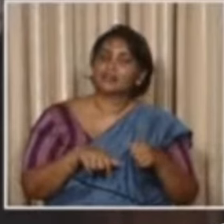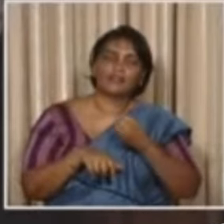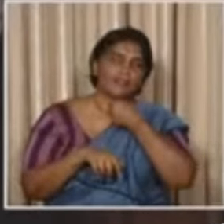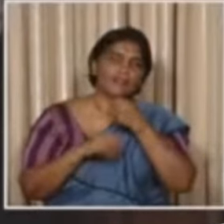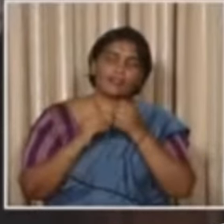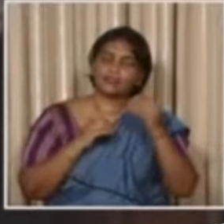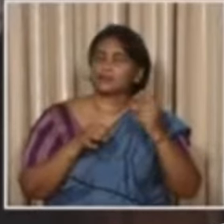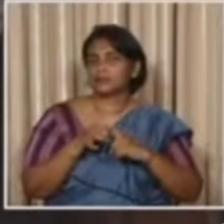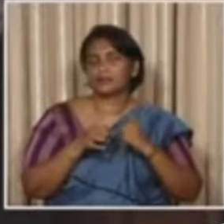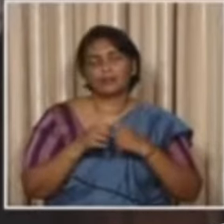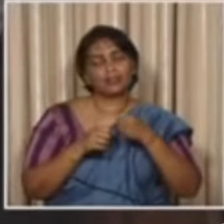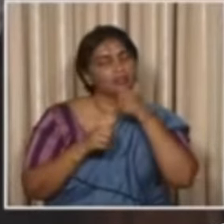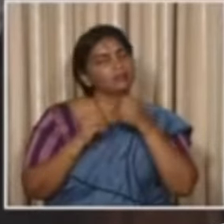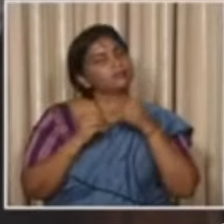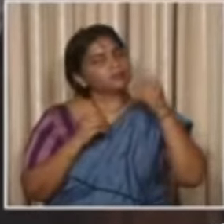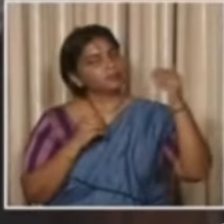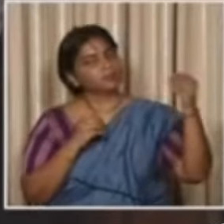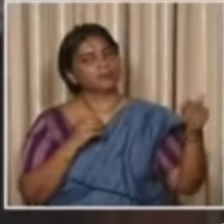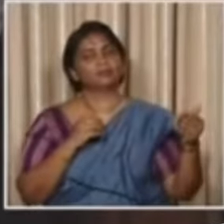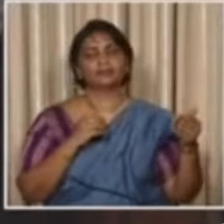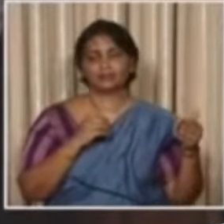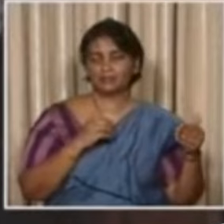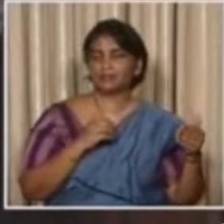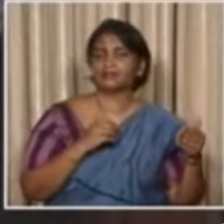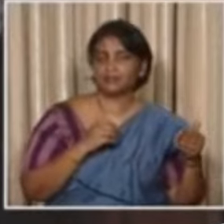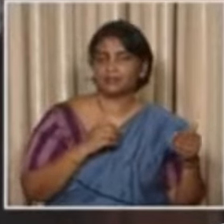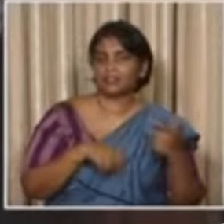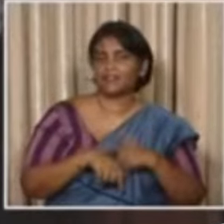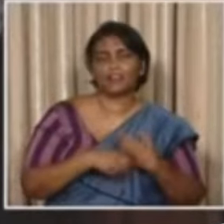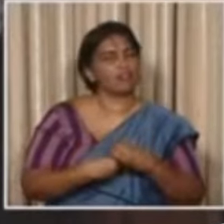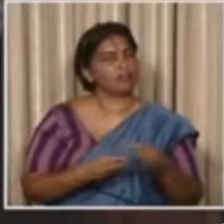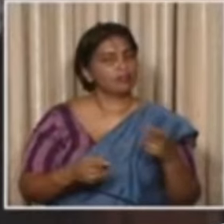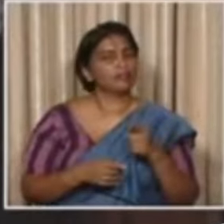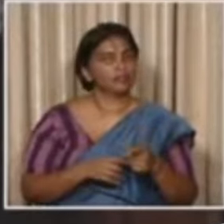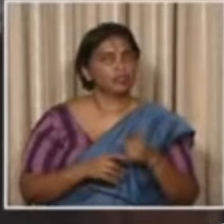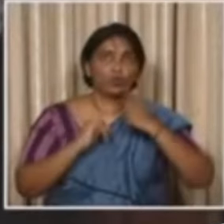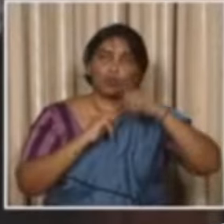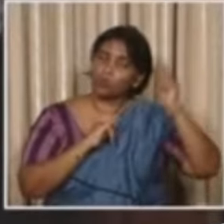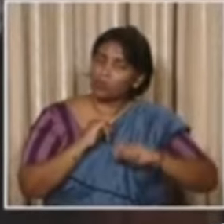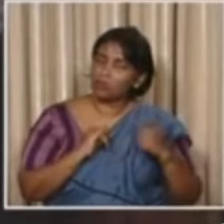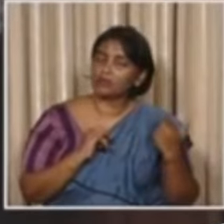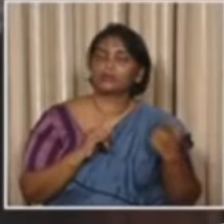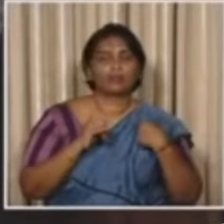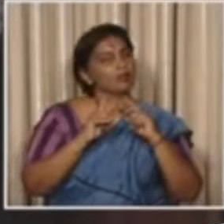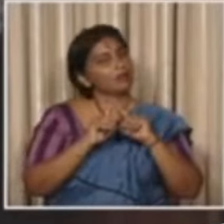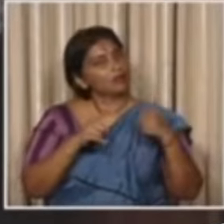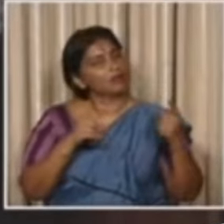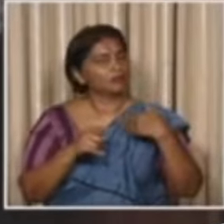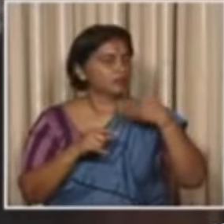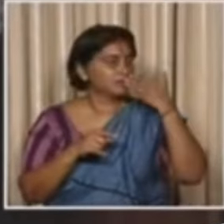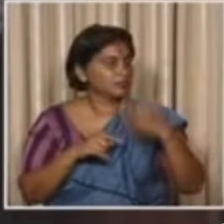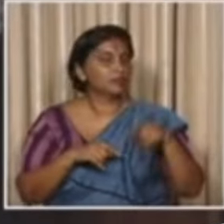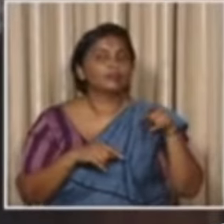ඒ අයගේ ප්‍රශ්නත් එක්ක එහෙමම ඒ අයගේ කාලය නිකන් නැති වෙලා ගිහිල්ලා. උපාධිධාරීන් අනිකුත් සුදුසුකම්